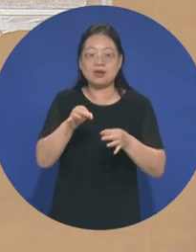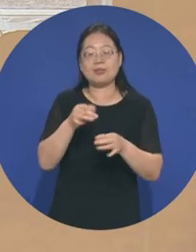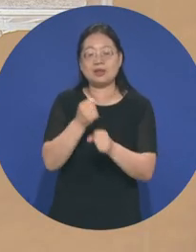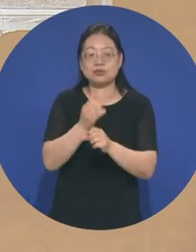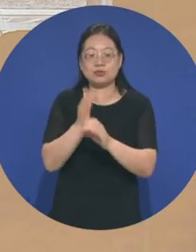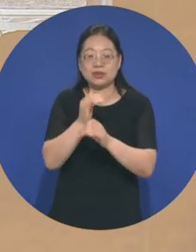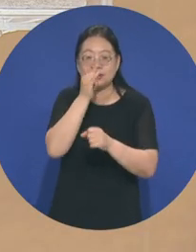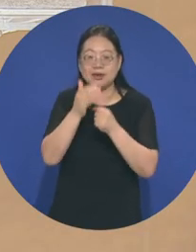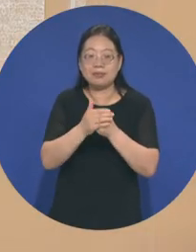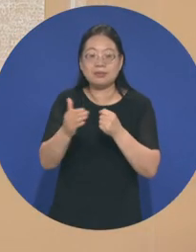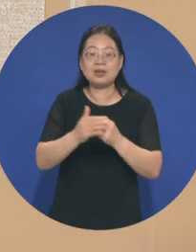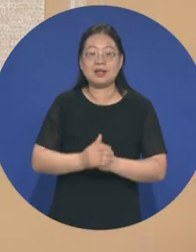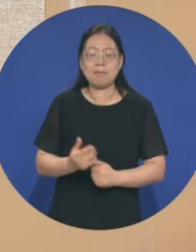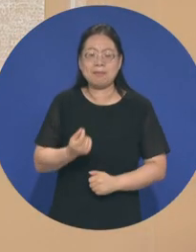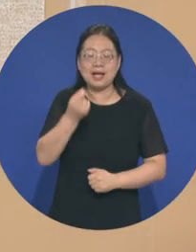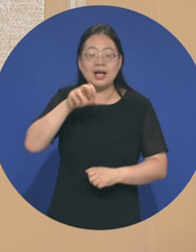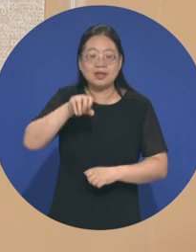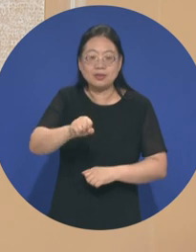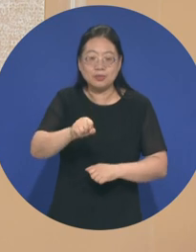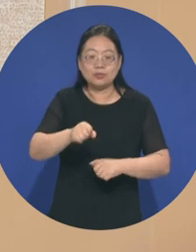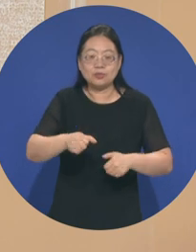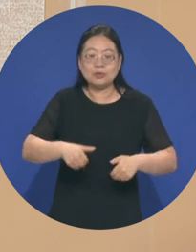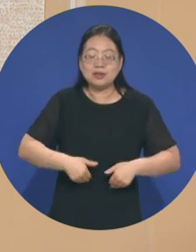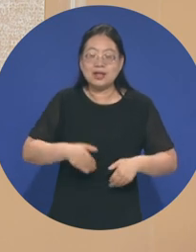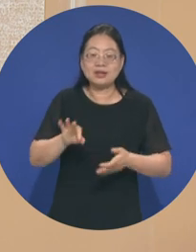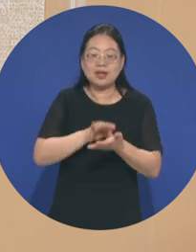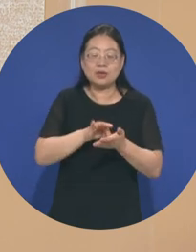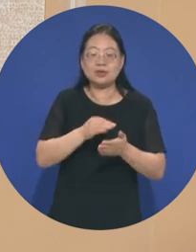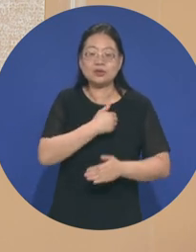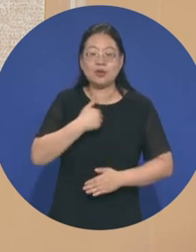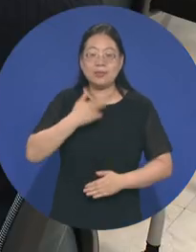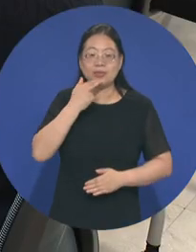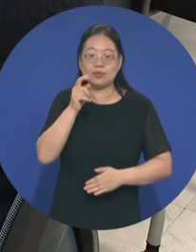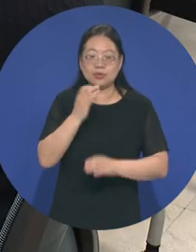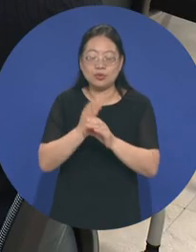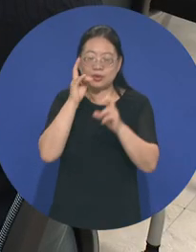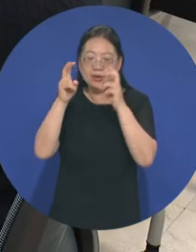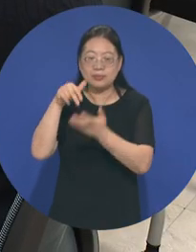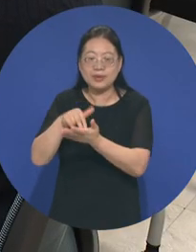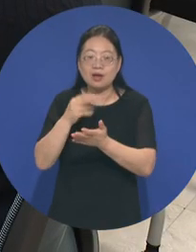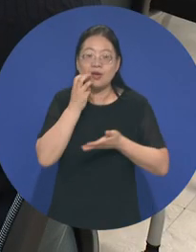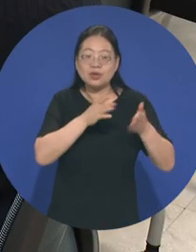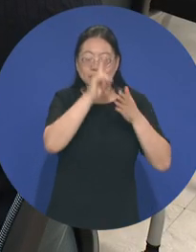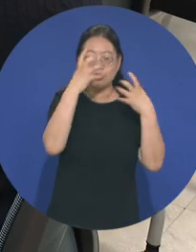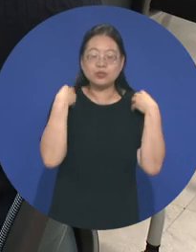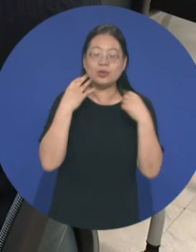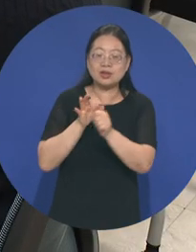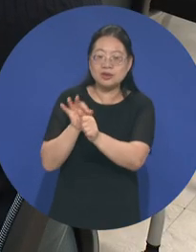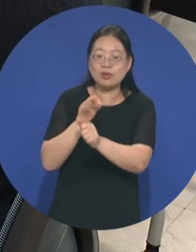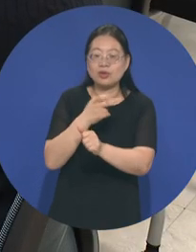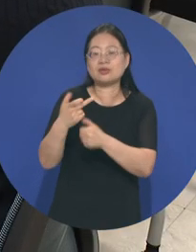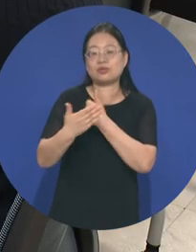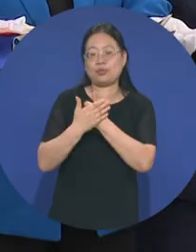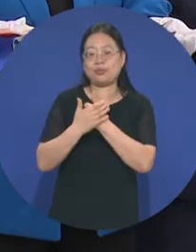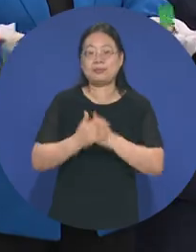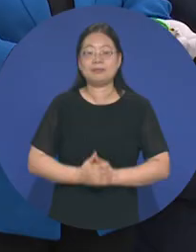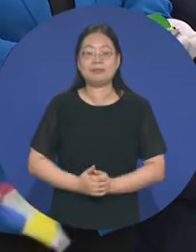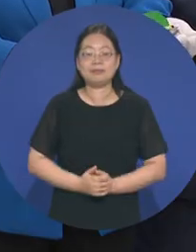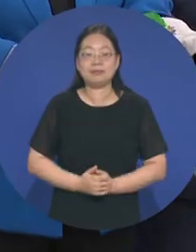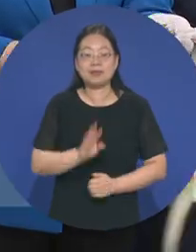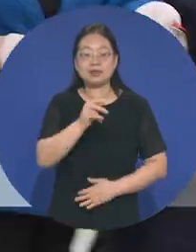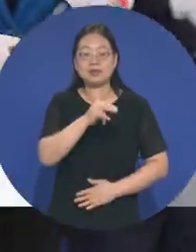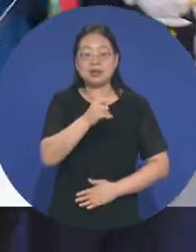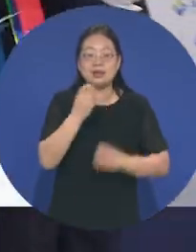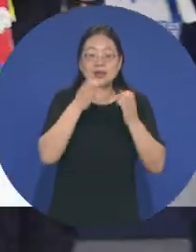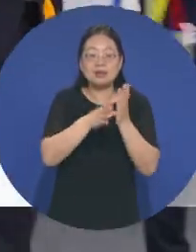단계이기 때문에 빠른 선점이 관건인데 자금이 여유롭지 못한 중소기업 입장에서 경기도의 지원은 큰 도움이 됐습니다.